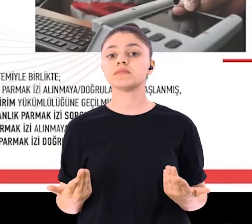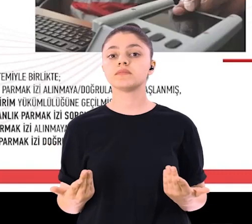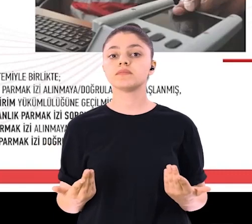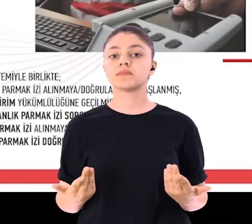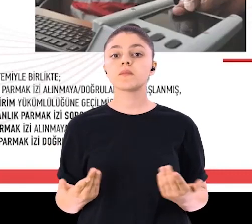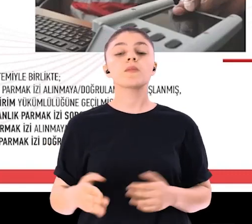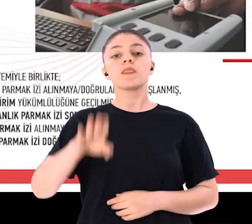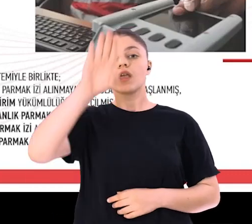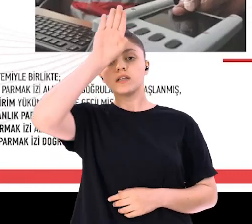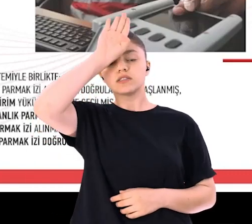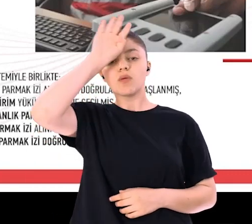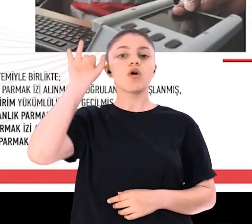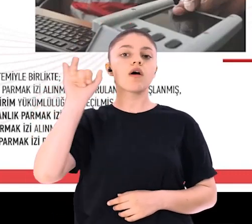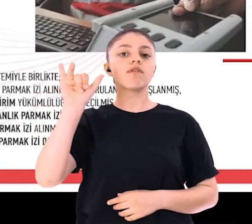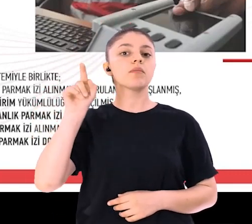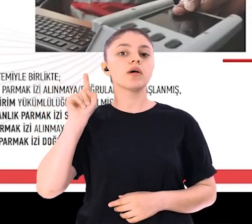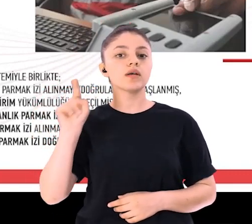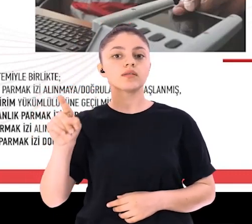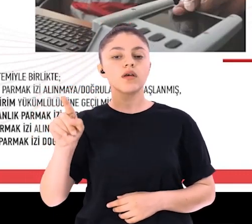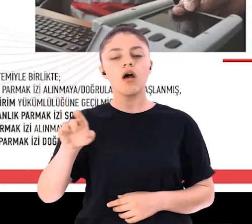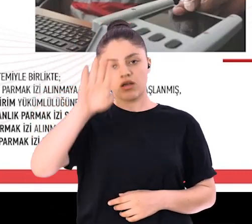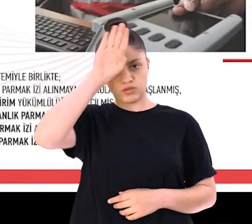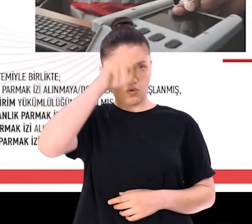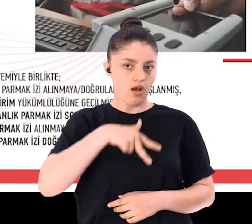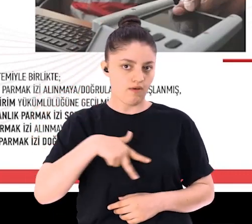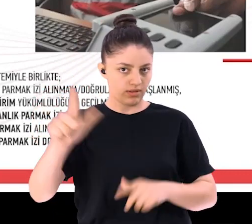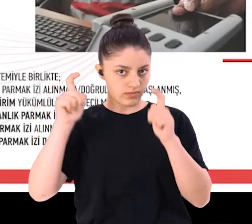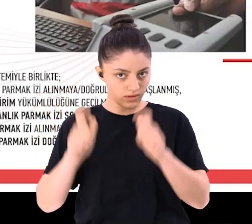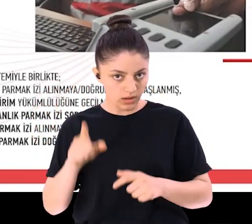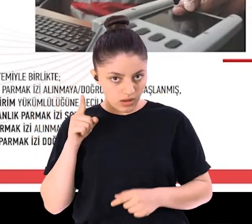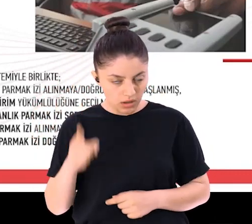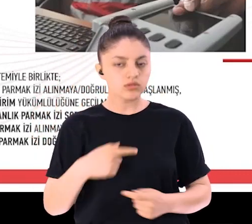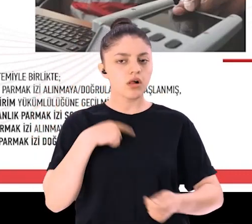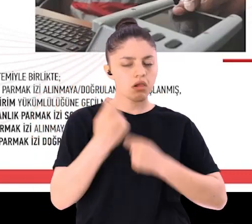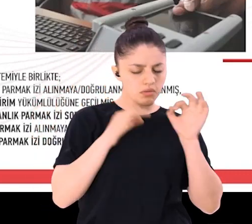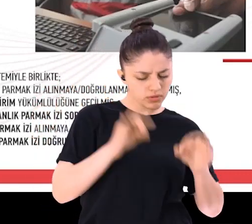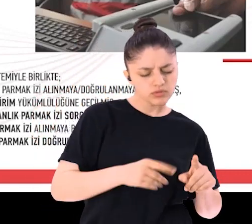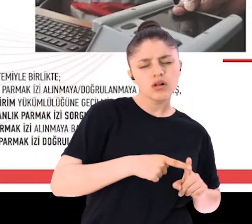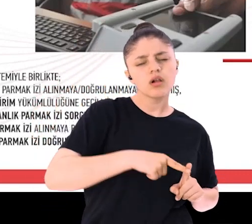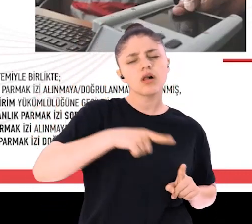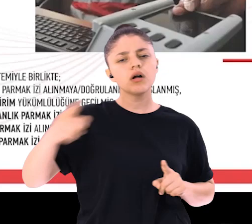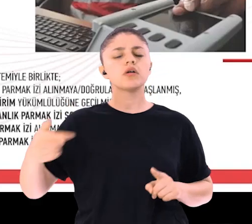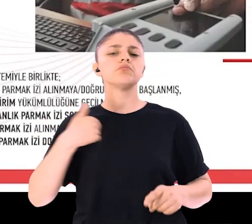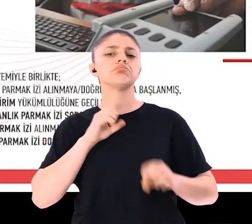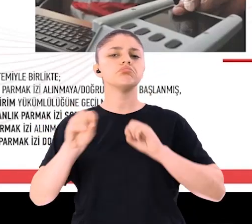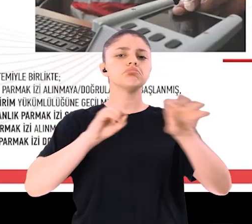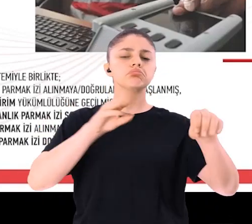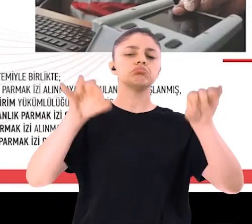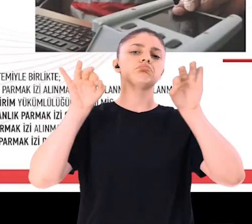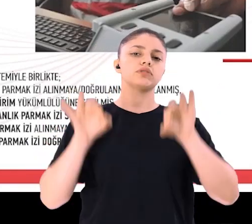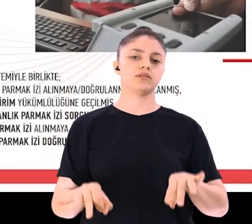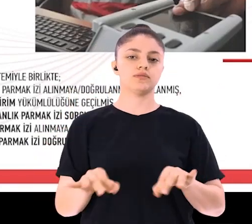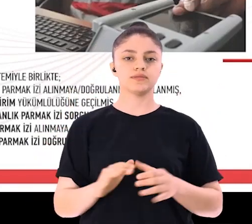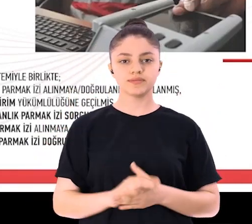başlandı. Hem de İstanbul Havalimanı'nda başladık. Bütün havalimanlarına bunu bir vesileyle koyuyoruz.